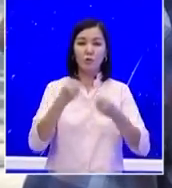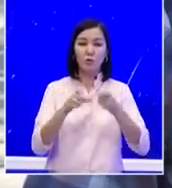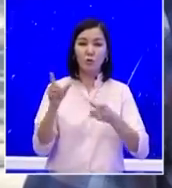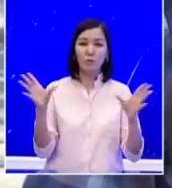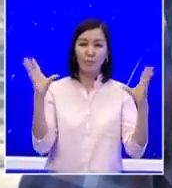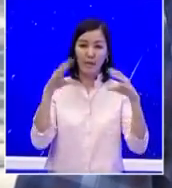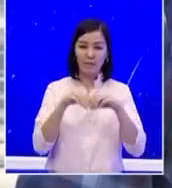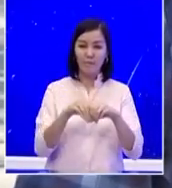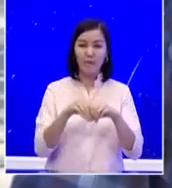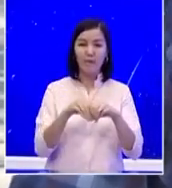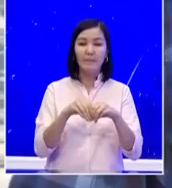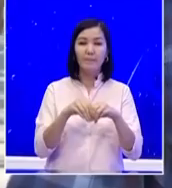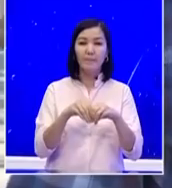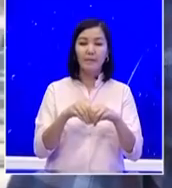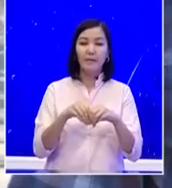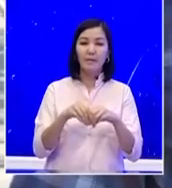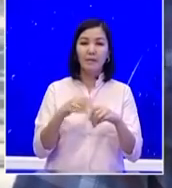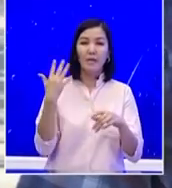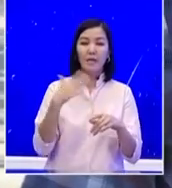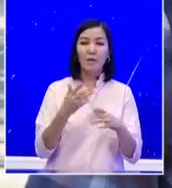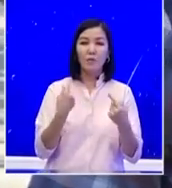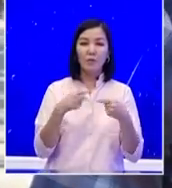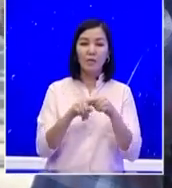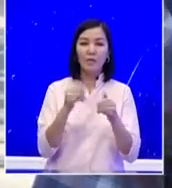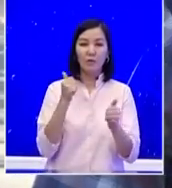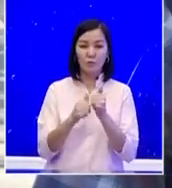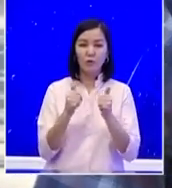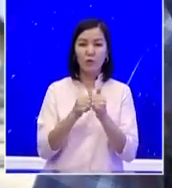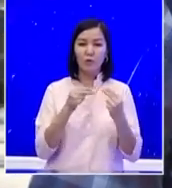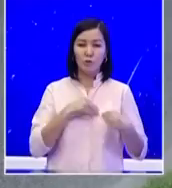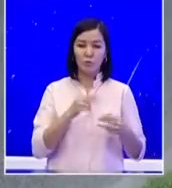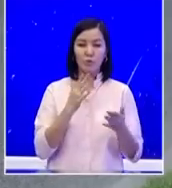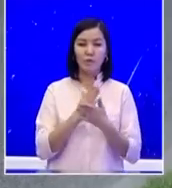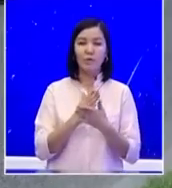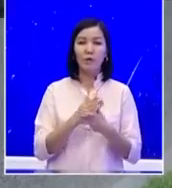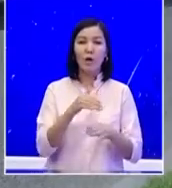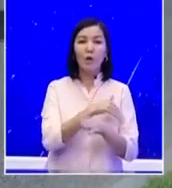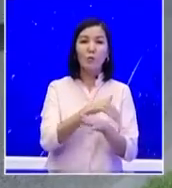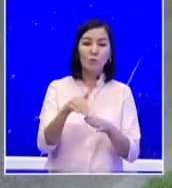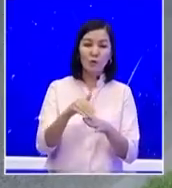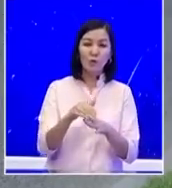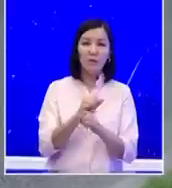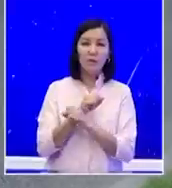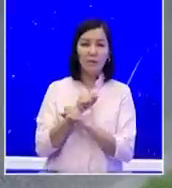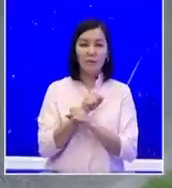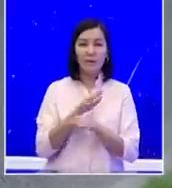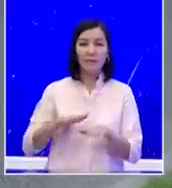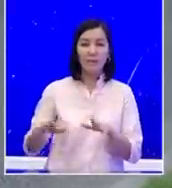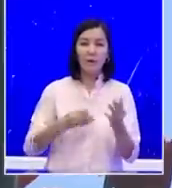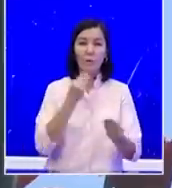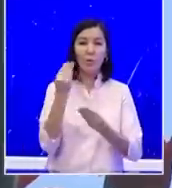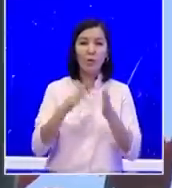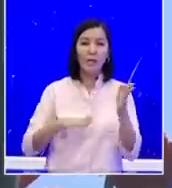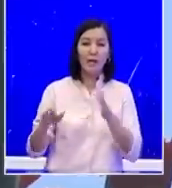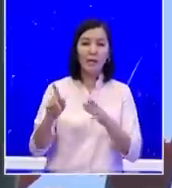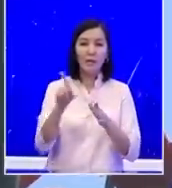бірге санағанда. Және де 50 шақты техника күнделікті жұмыс жасауда бізде. Көшелерден бөлек демалыс аймақтары, ойын алаңдары